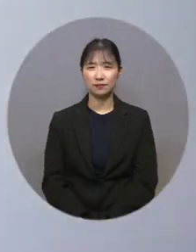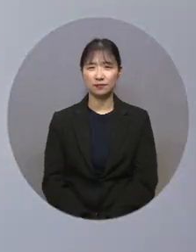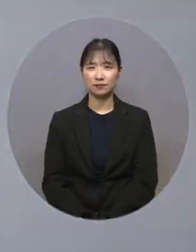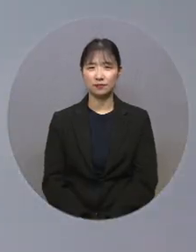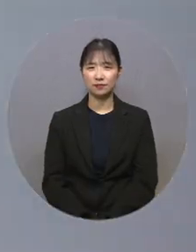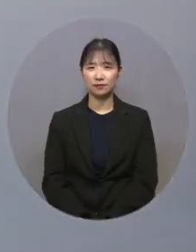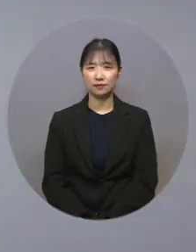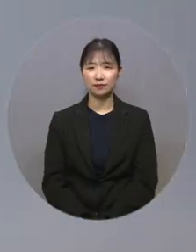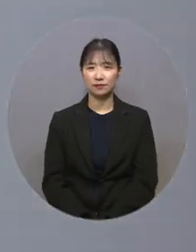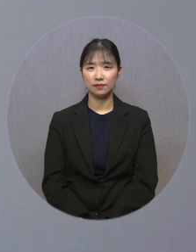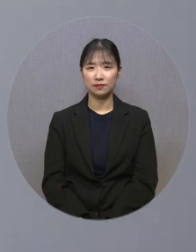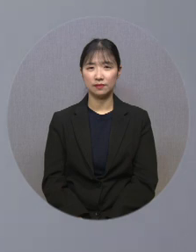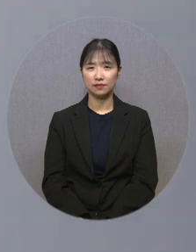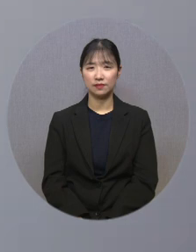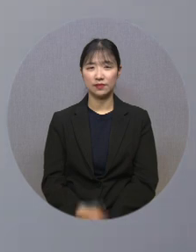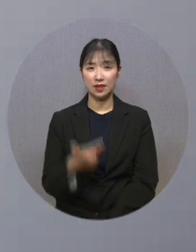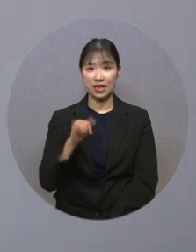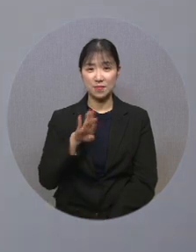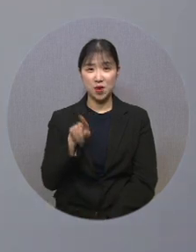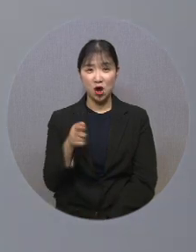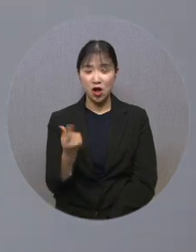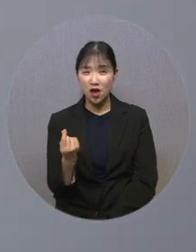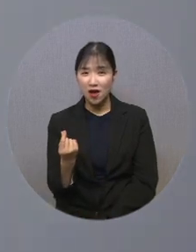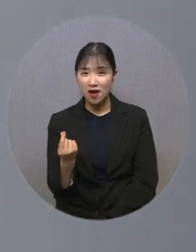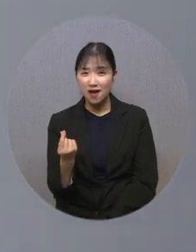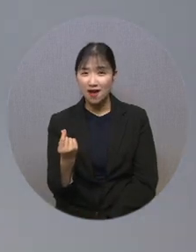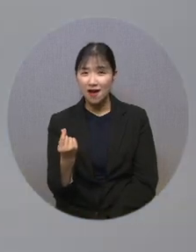어? 어? 니뻐야, 니뻐.